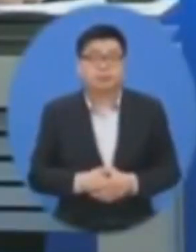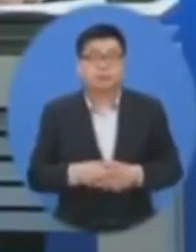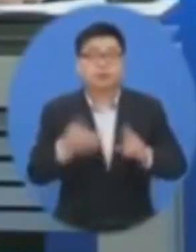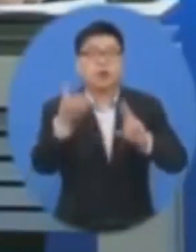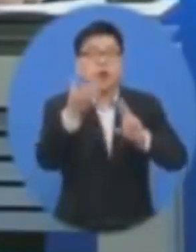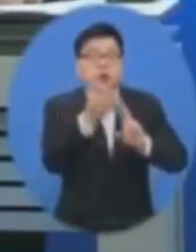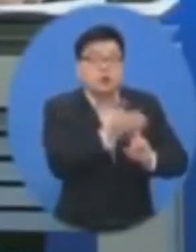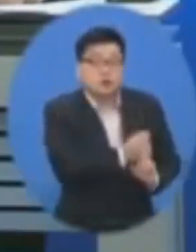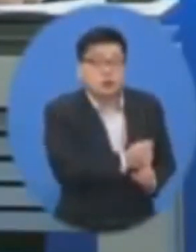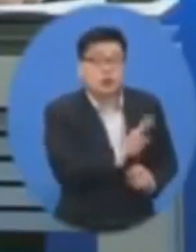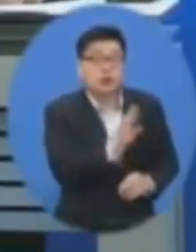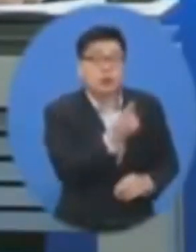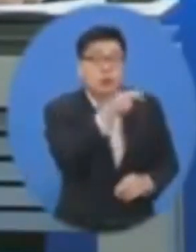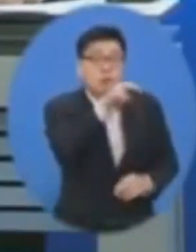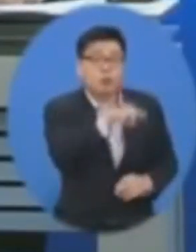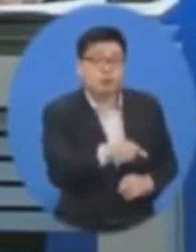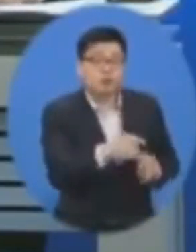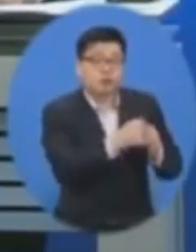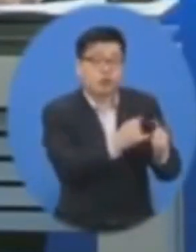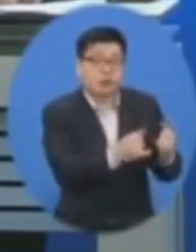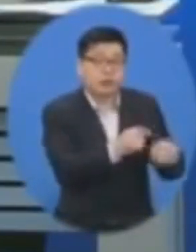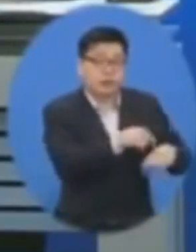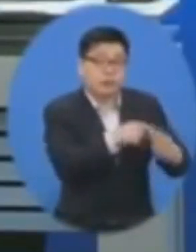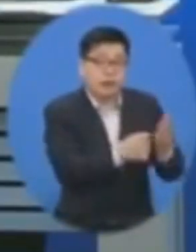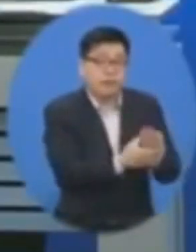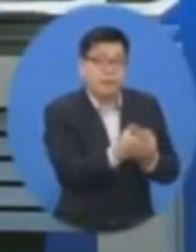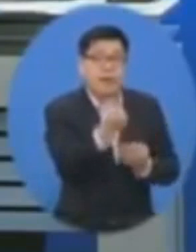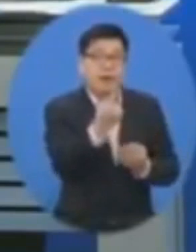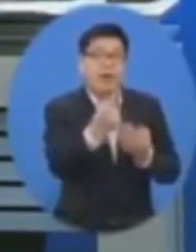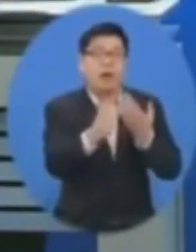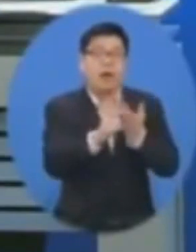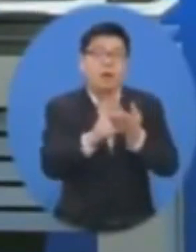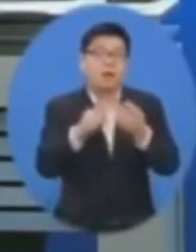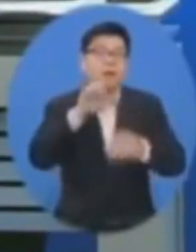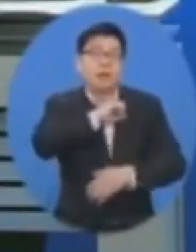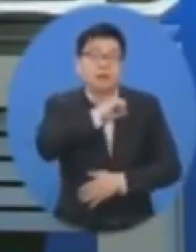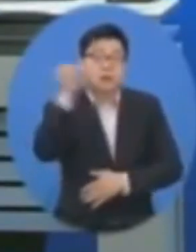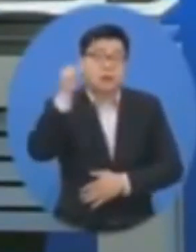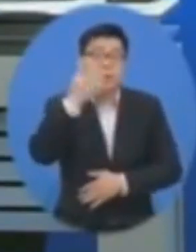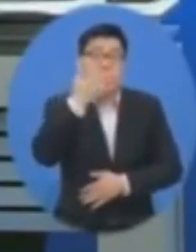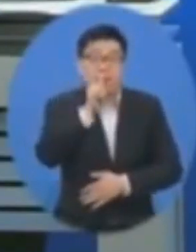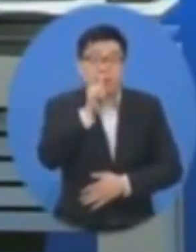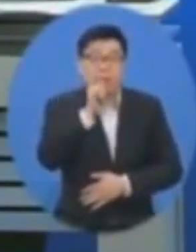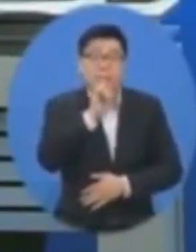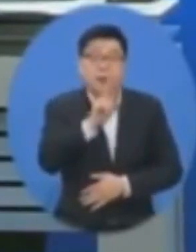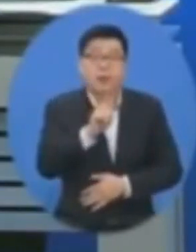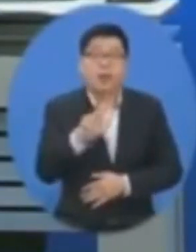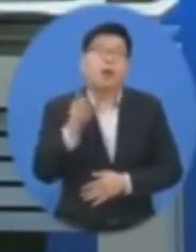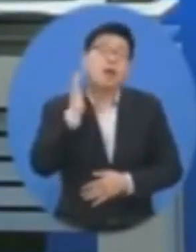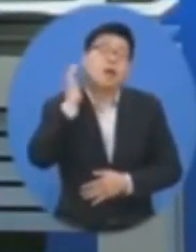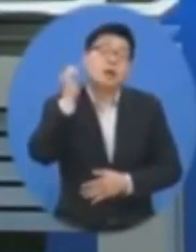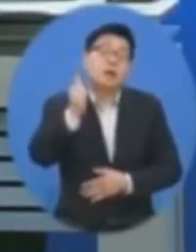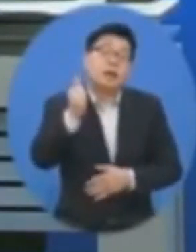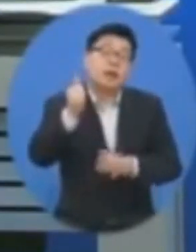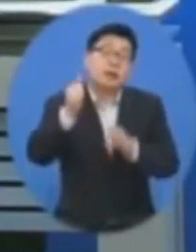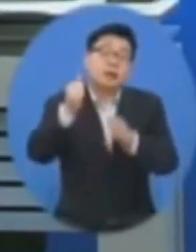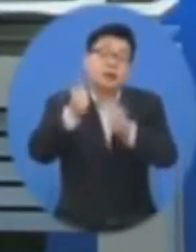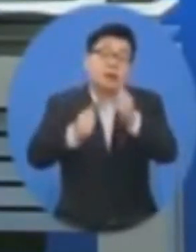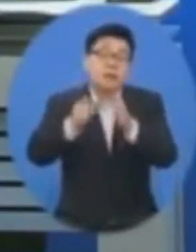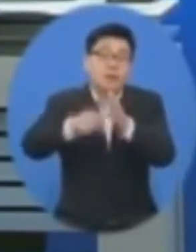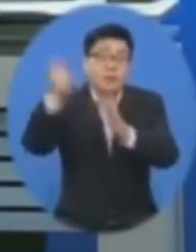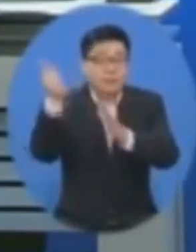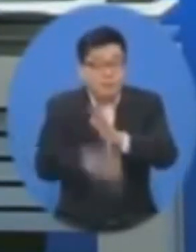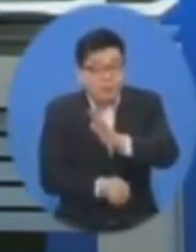숨어있는 보수표가 결집하면 대선에서 이길 수 있다고 이렇게 말씀을 하시는데 만약에 대선에서 패배하면은 책임론에서 자유로울 수는 또